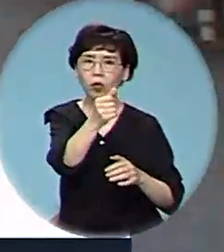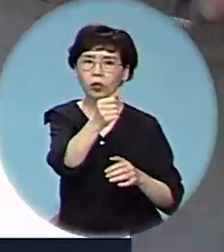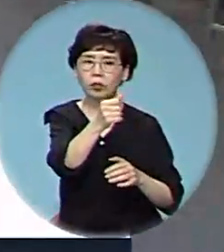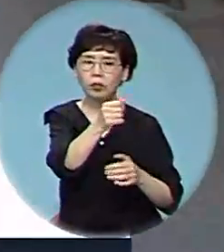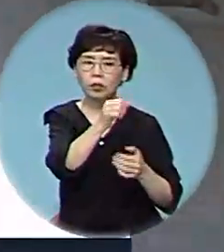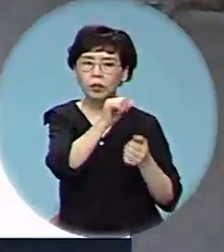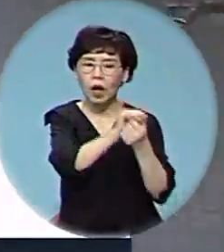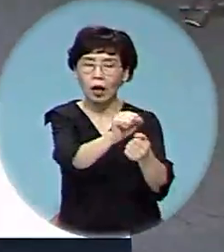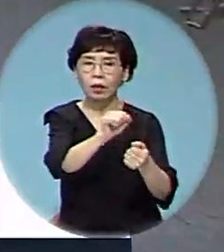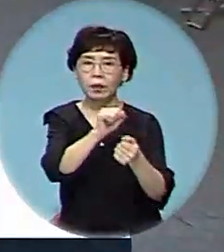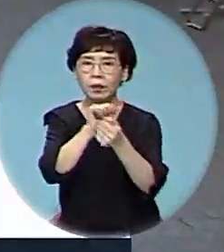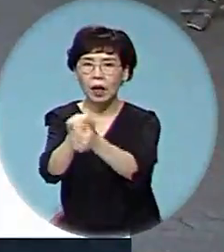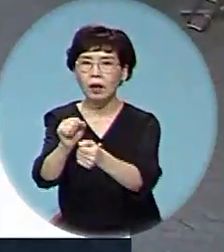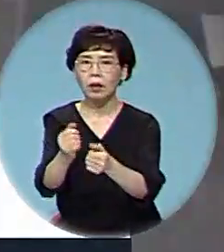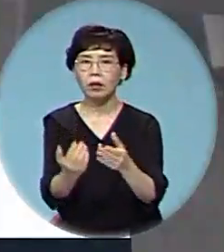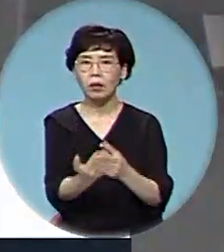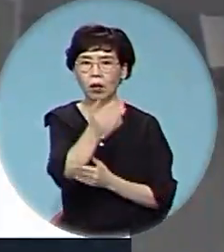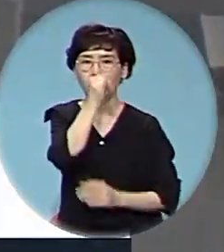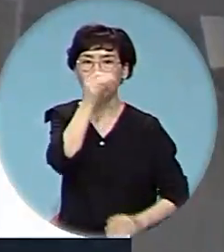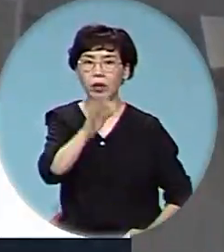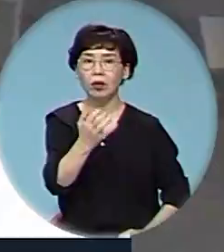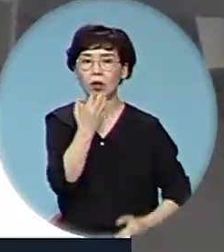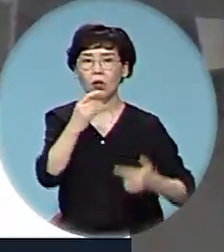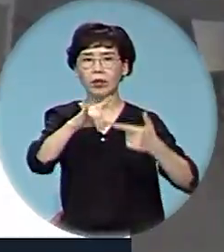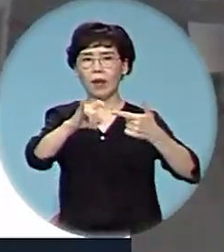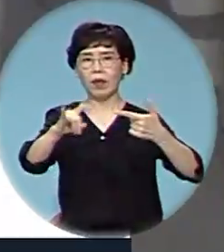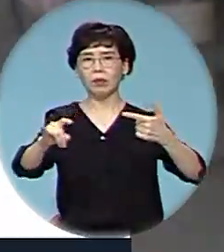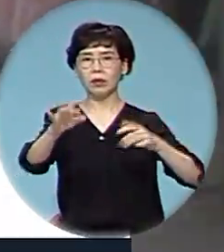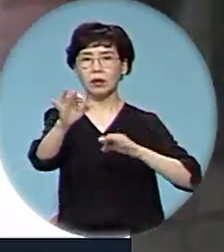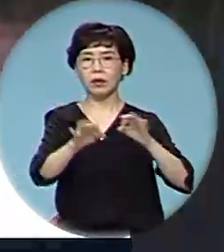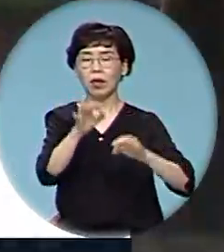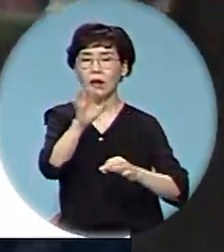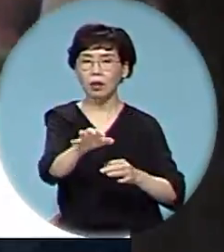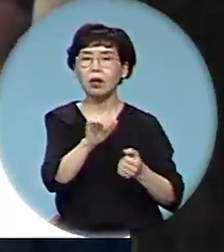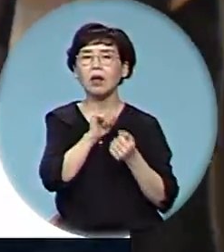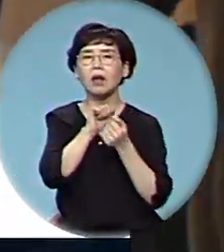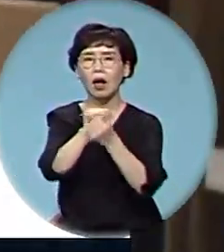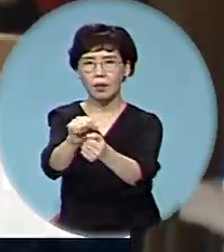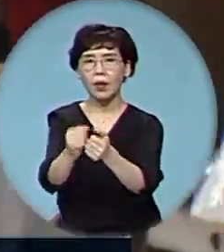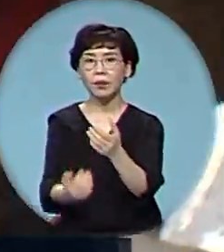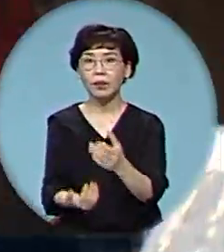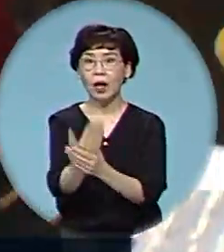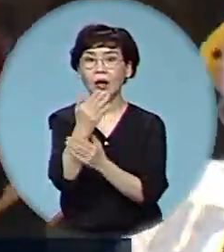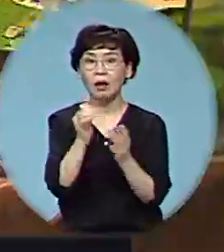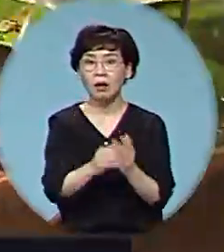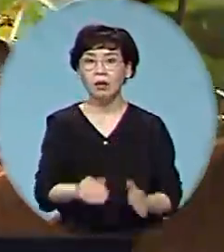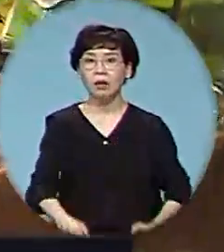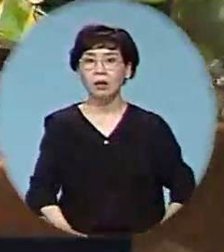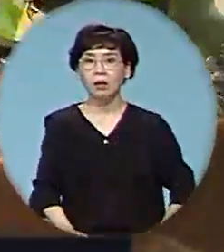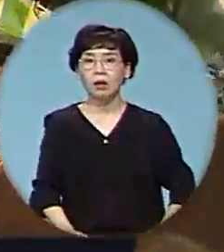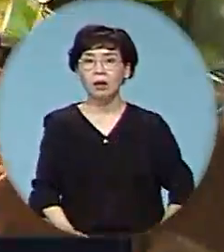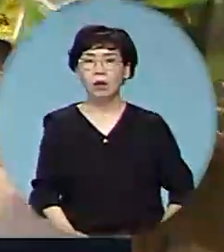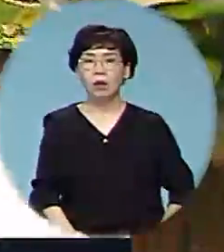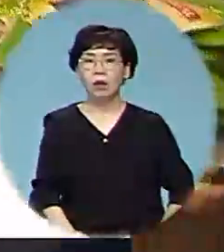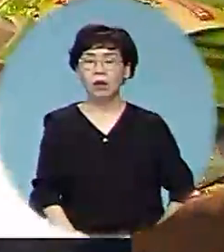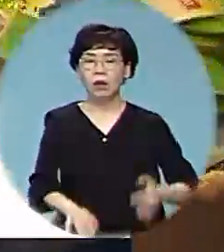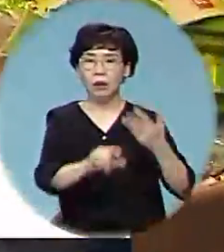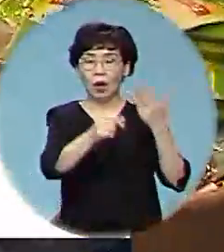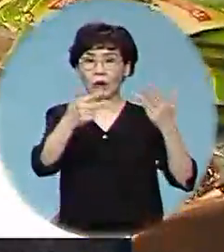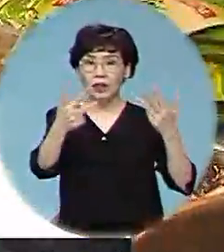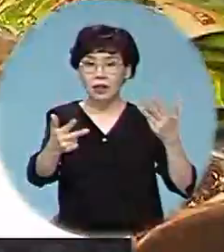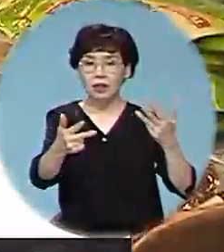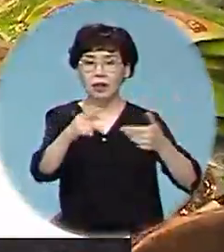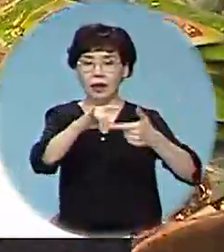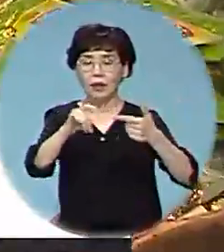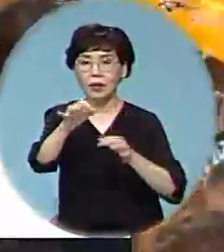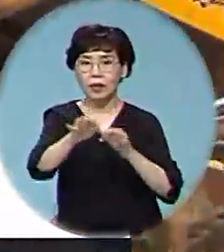산발적 감염이 잇따르는 가운데 서울 남대문시장에서도 집단 감염이 발생했습니다. 지난 7일